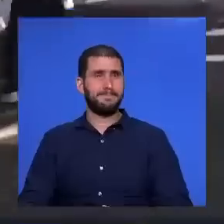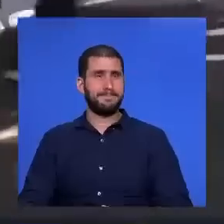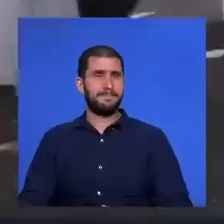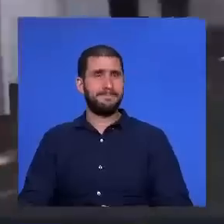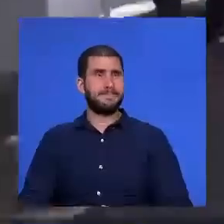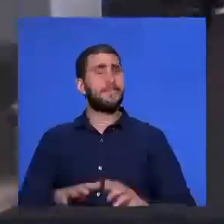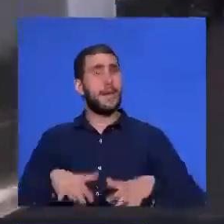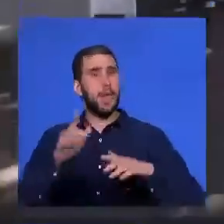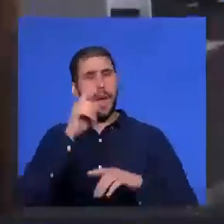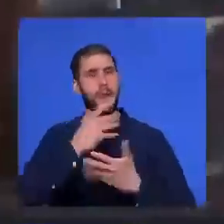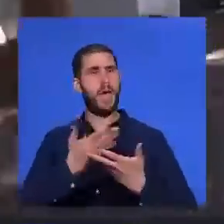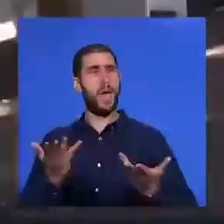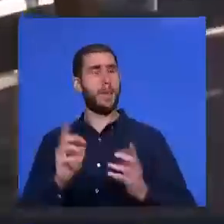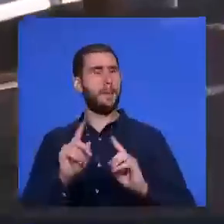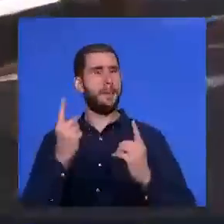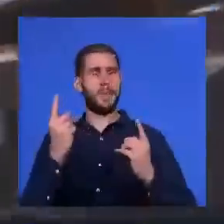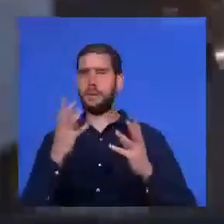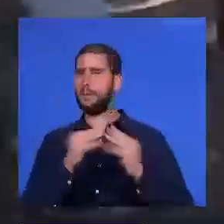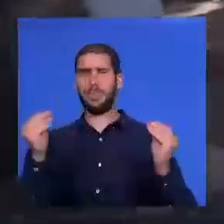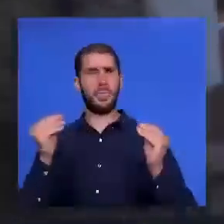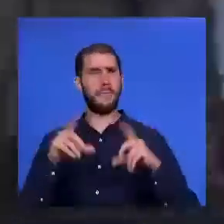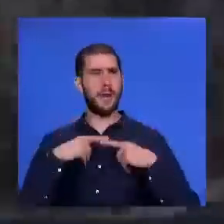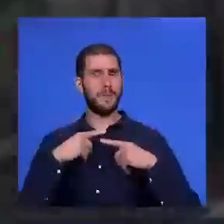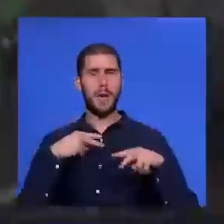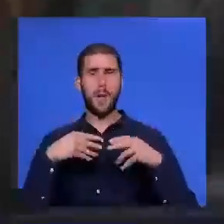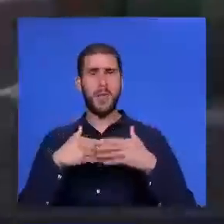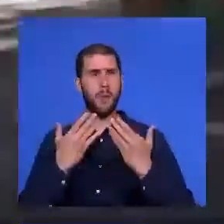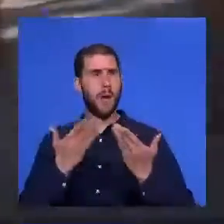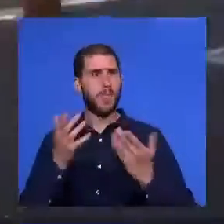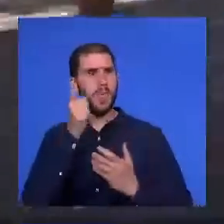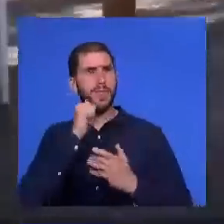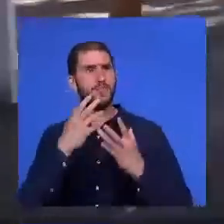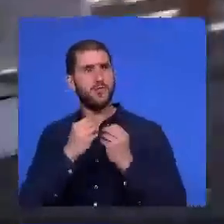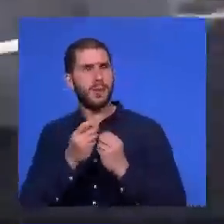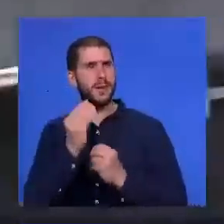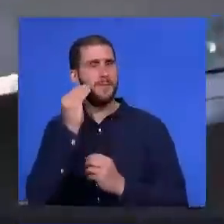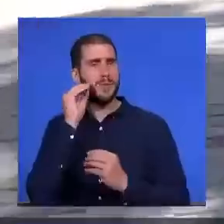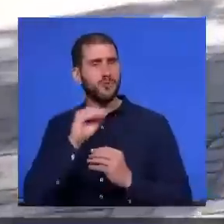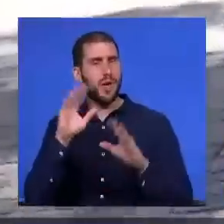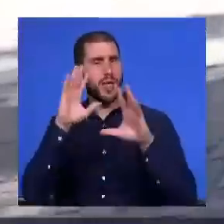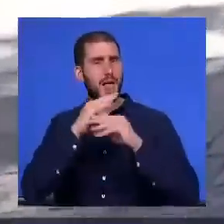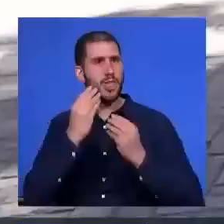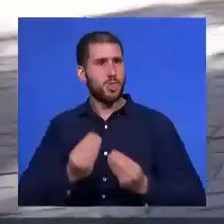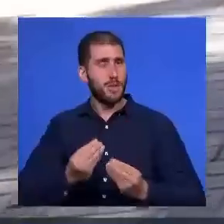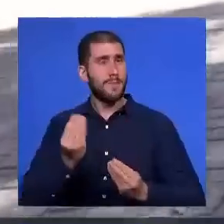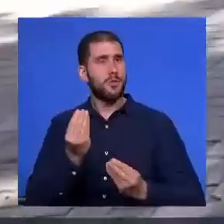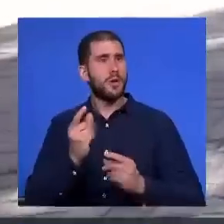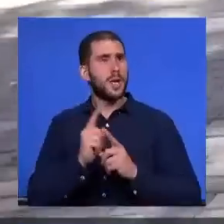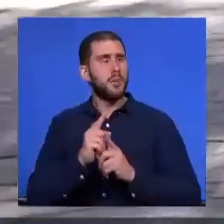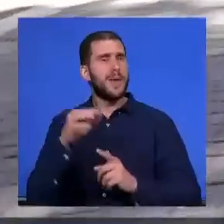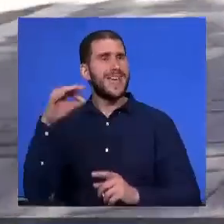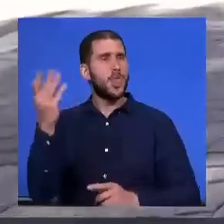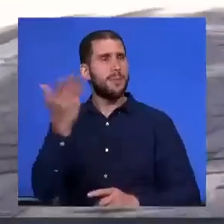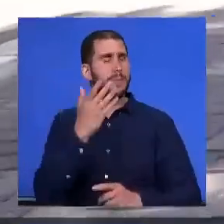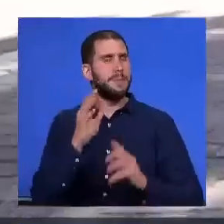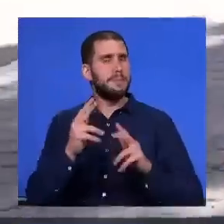לגדול ללא אבא שלפתע נעלם מהחיים, מארוחת הבוקר, מהטיול המשפחתי, מנשיקת לילה טוב, דבר שמעמיד את היתומים